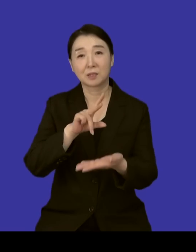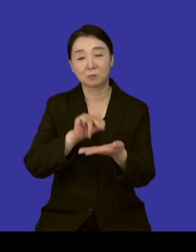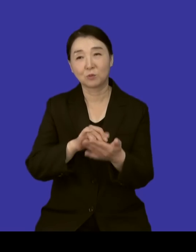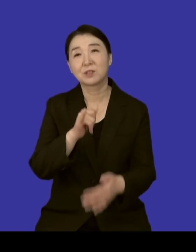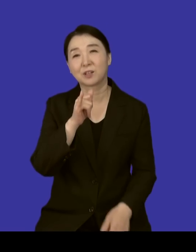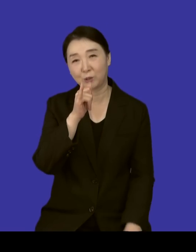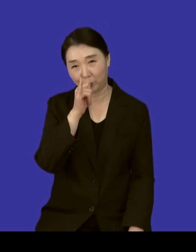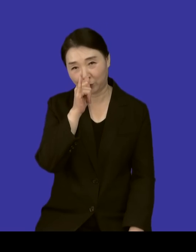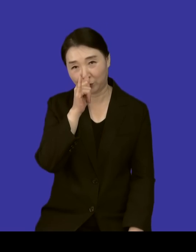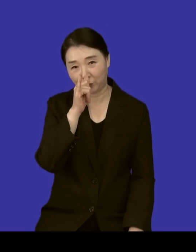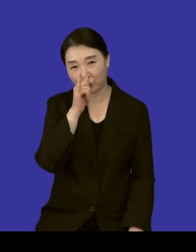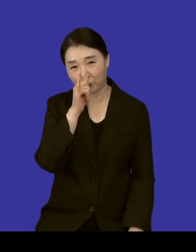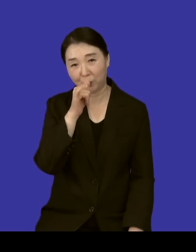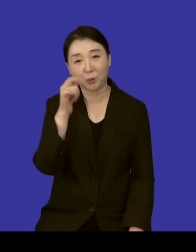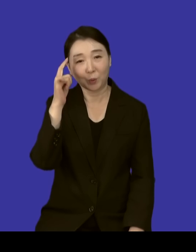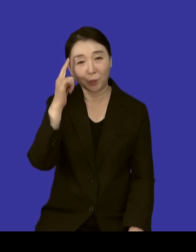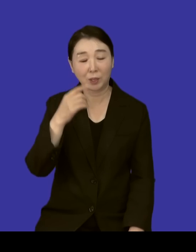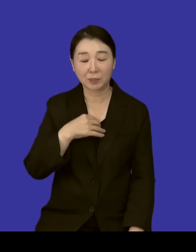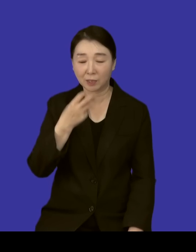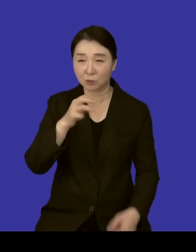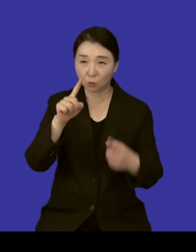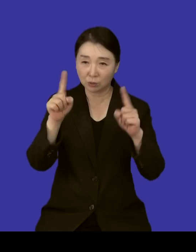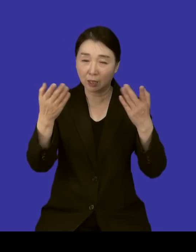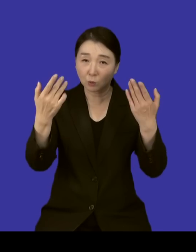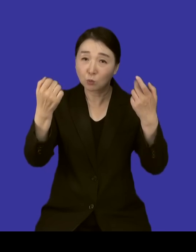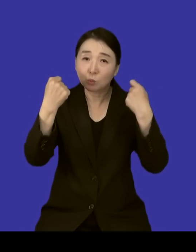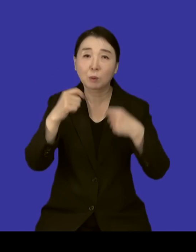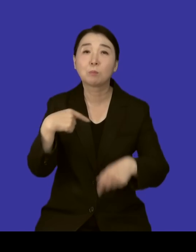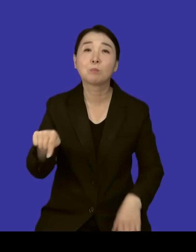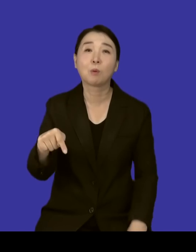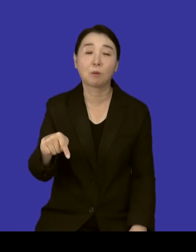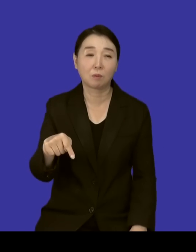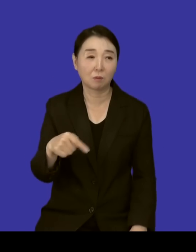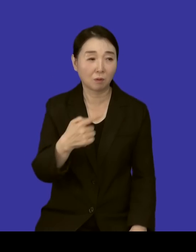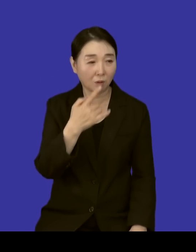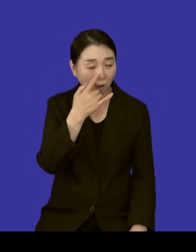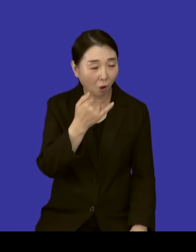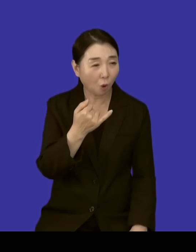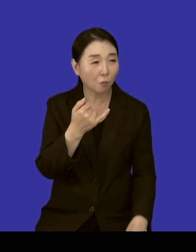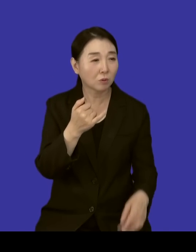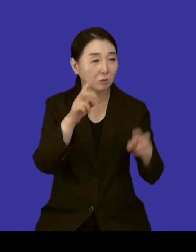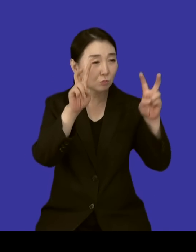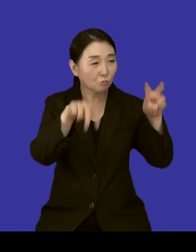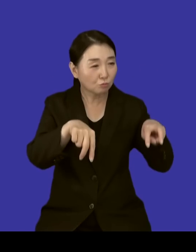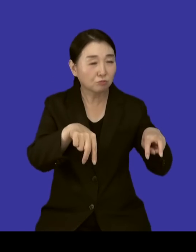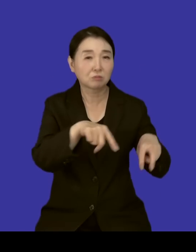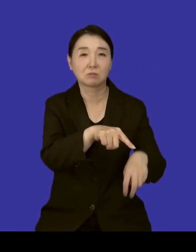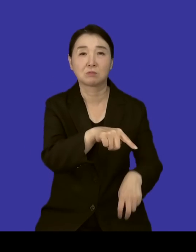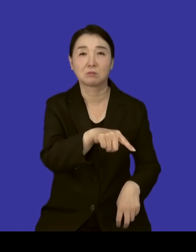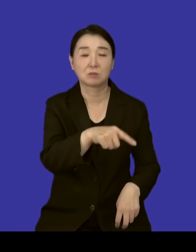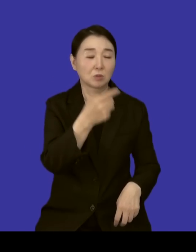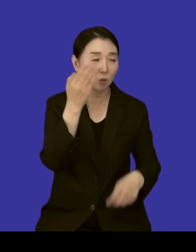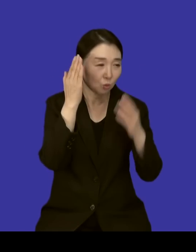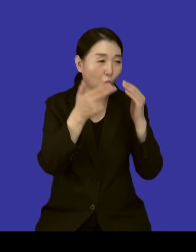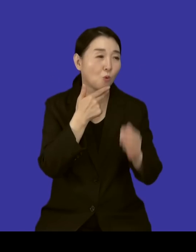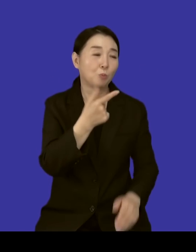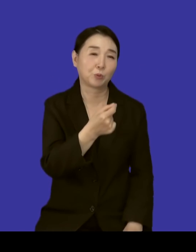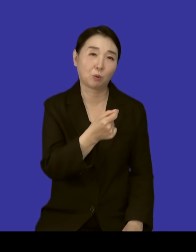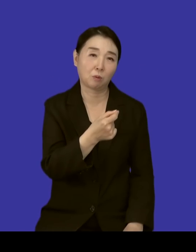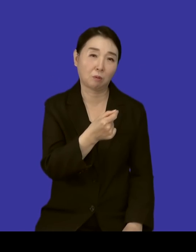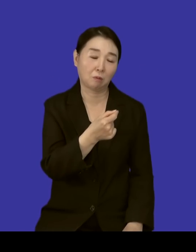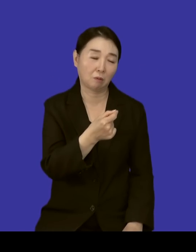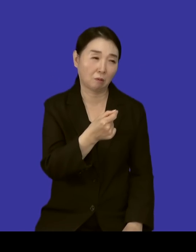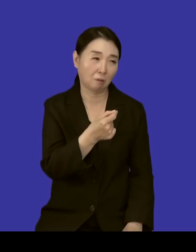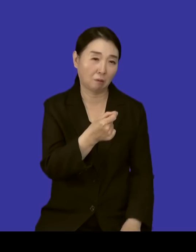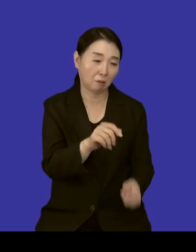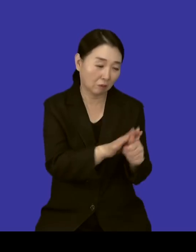거잖아요. 제가 서울대학을 나면 뭐 하겠어요. 그 무학자신 그 어머니를 전혀 다루지를 못하고 예. 그리고 맨날 뒤에